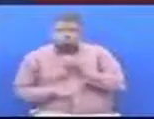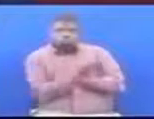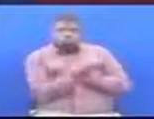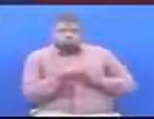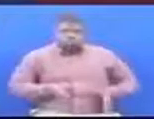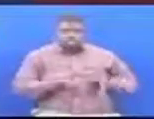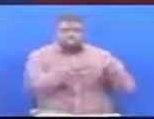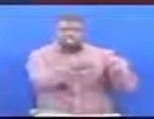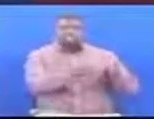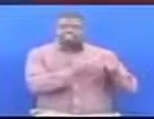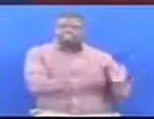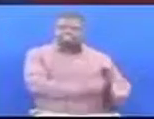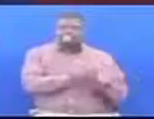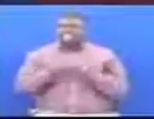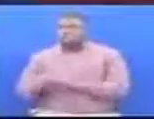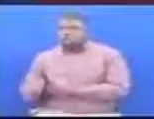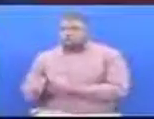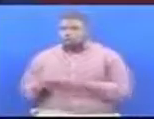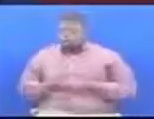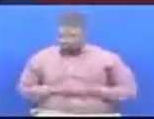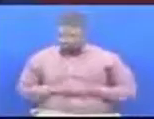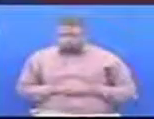njia ya vitendo.